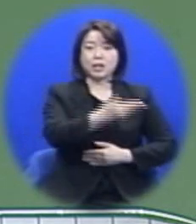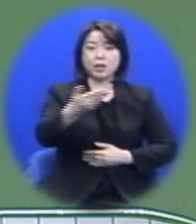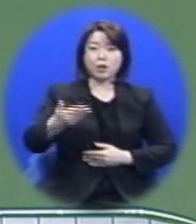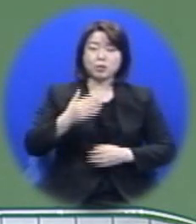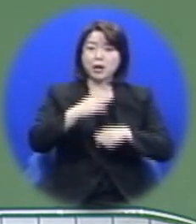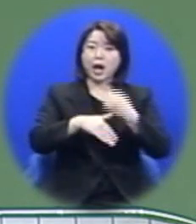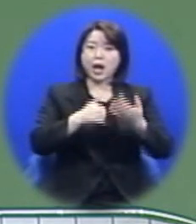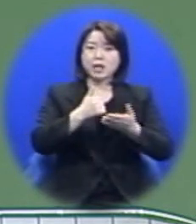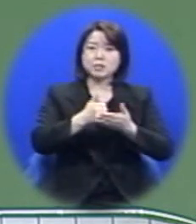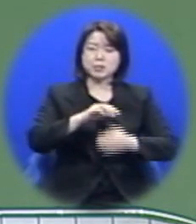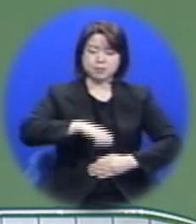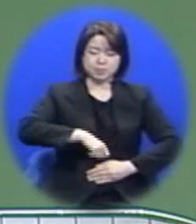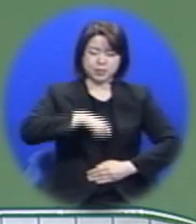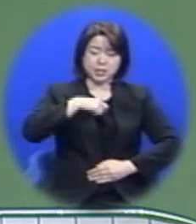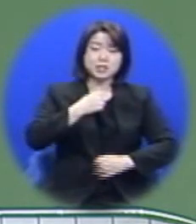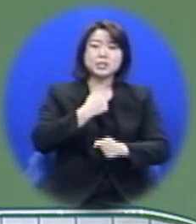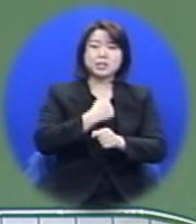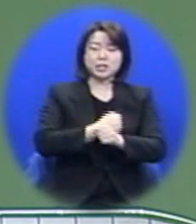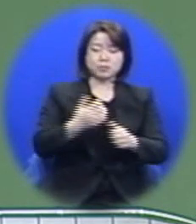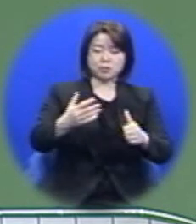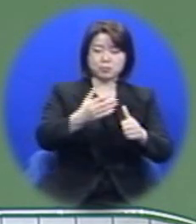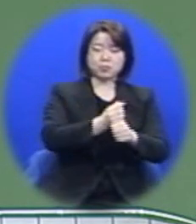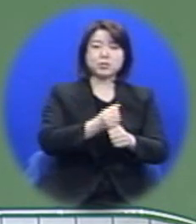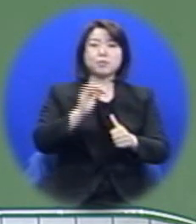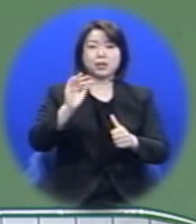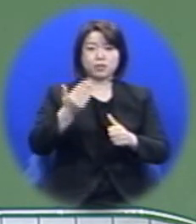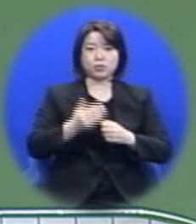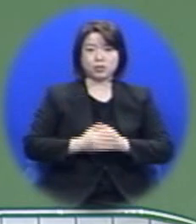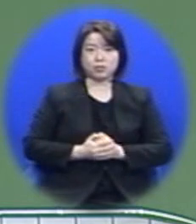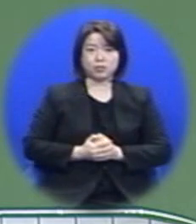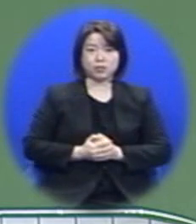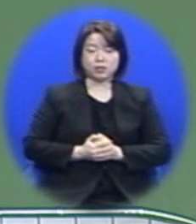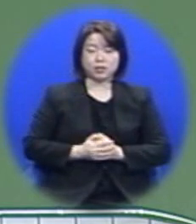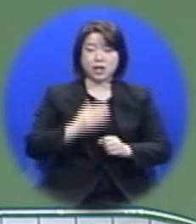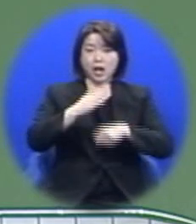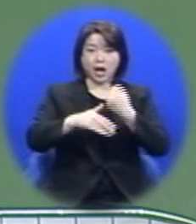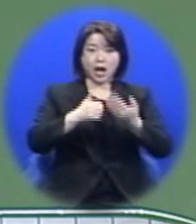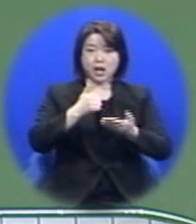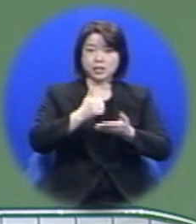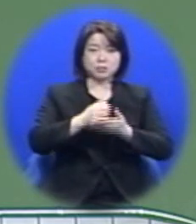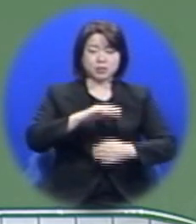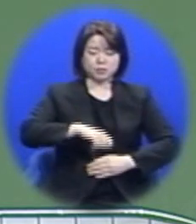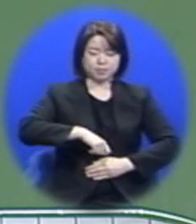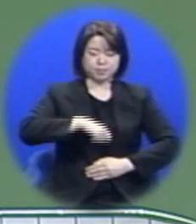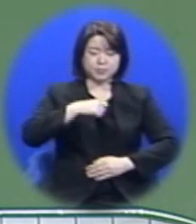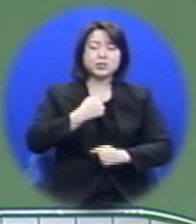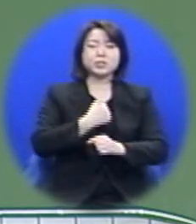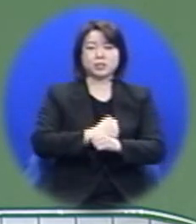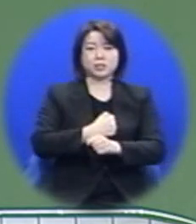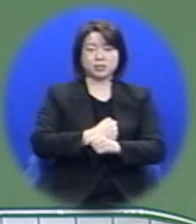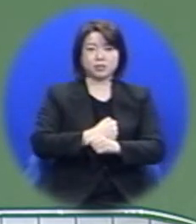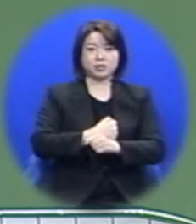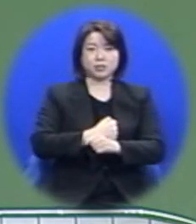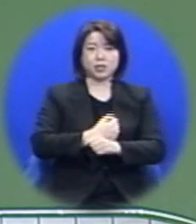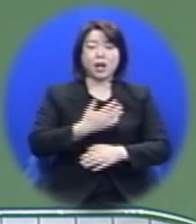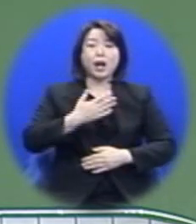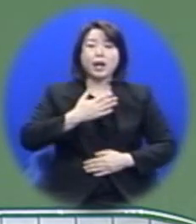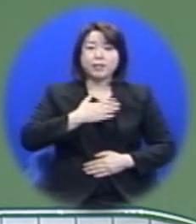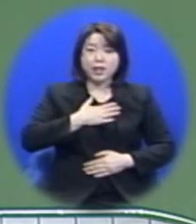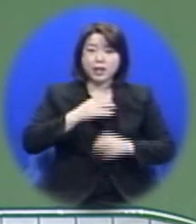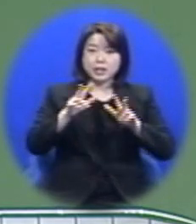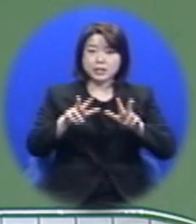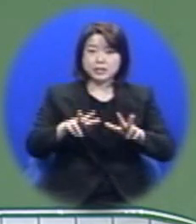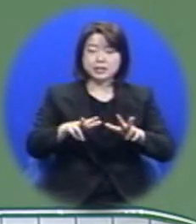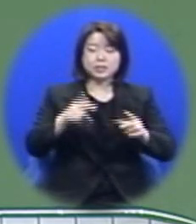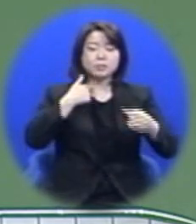하나님의 진실하심을 붙잡아야 됩니다. 하나님은 진실하시잖아요. 내가 지금